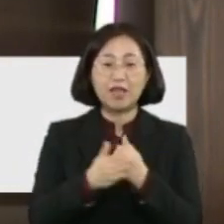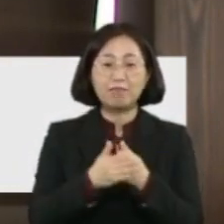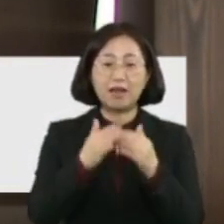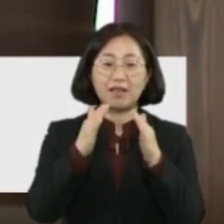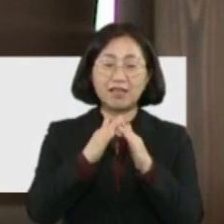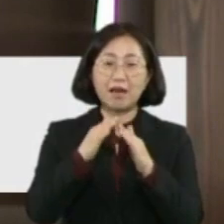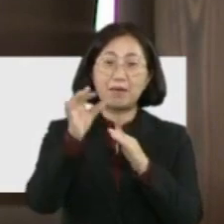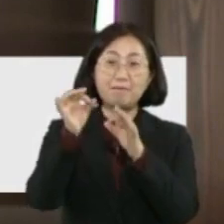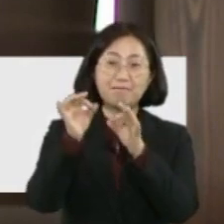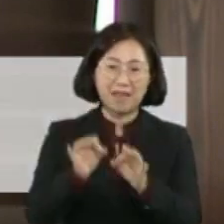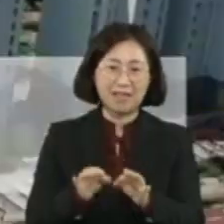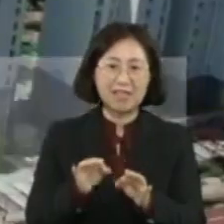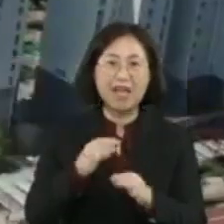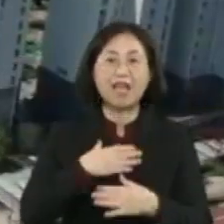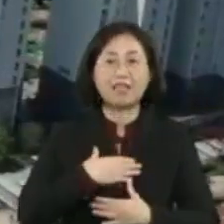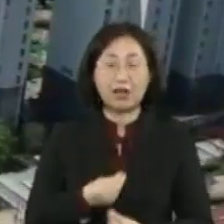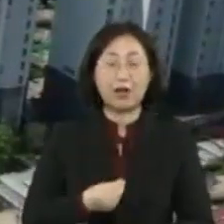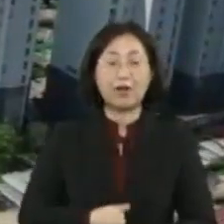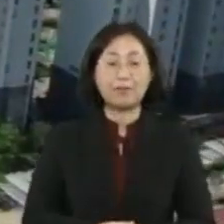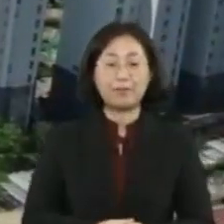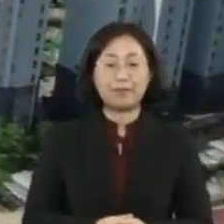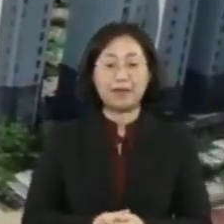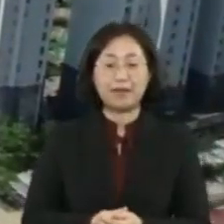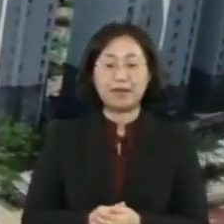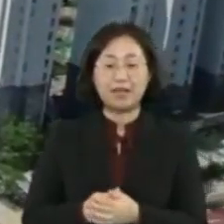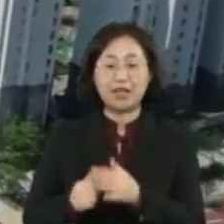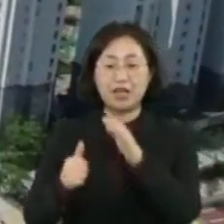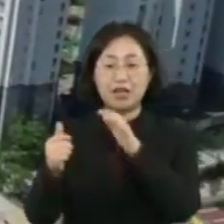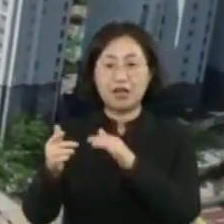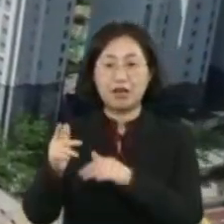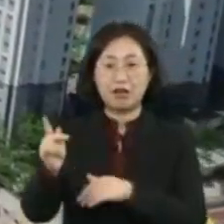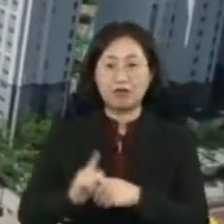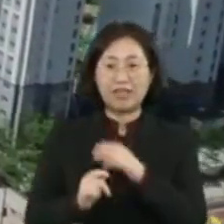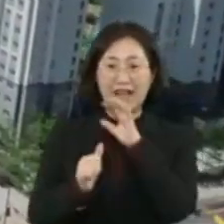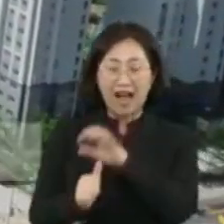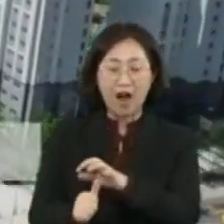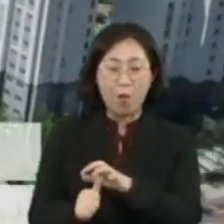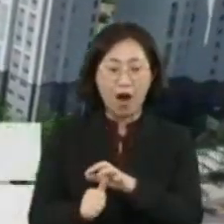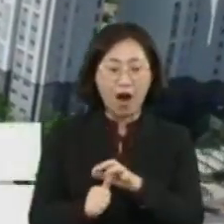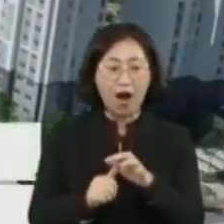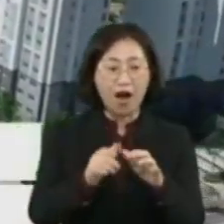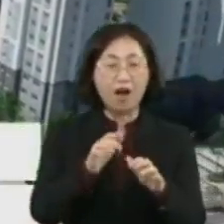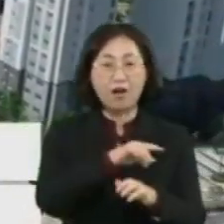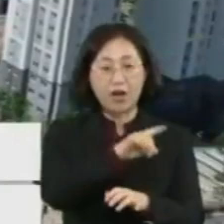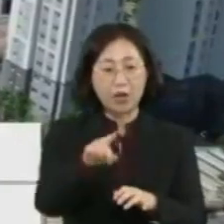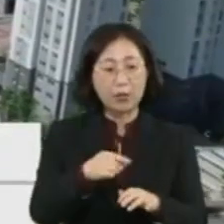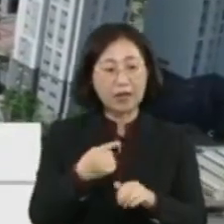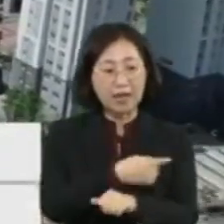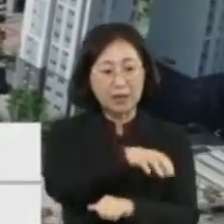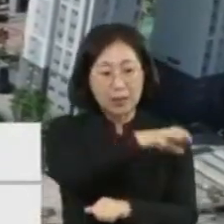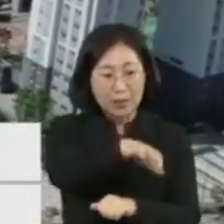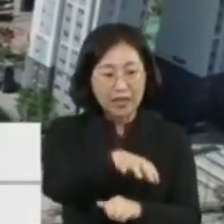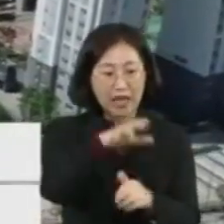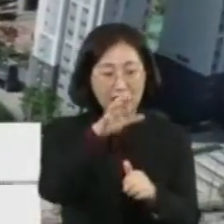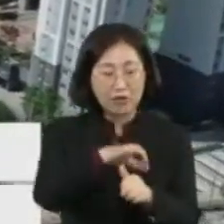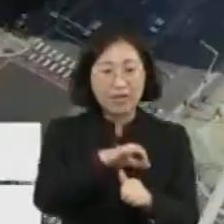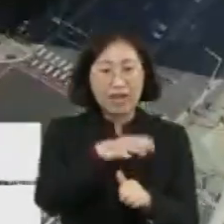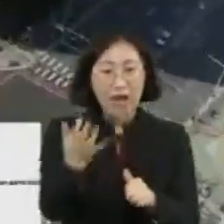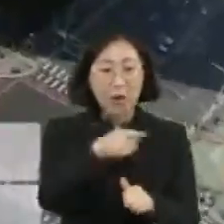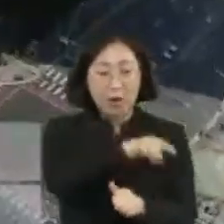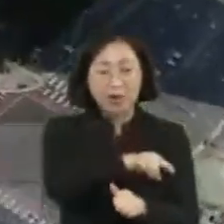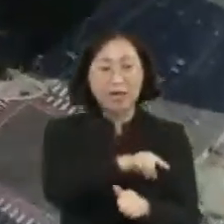좀 안정될 것으로 보고 있습니다. 규제 강화 이후에도 비규제 지역을 중심으로 풍선 효과가